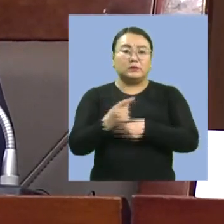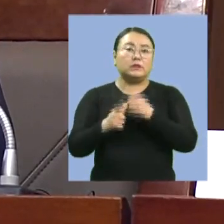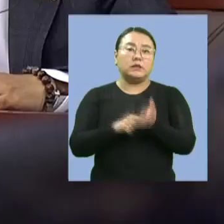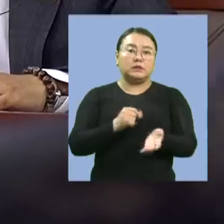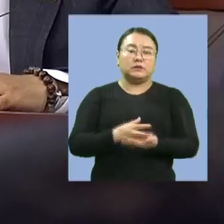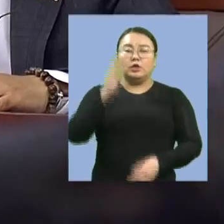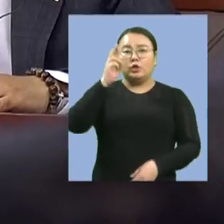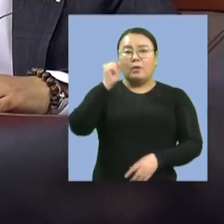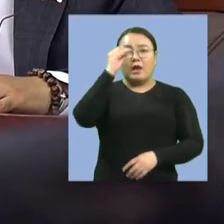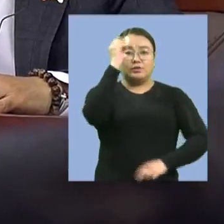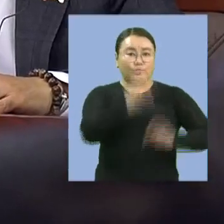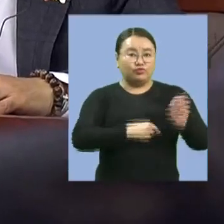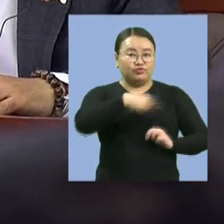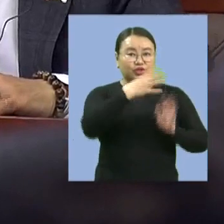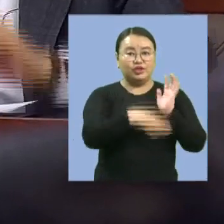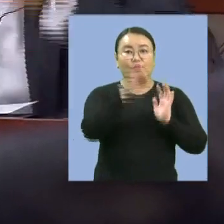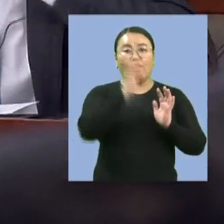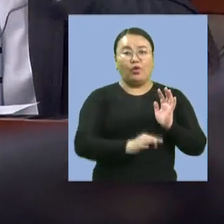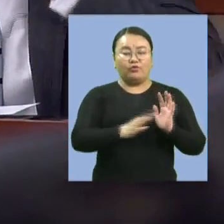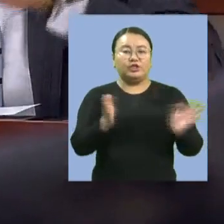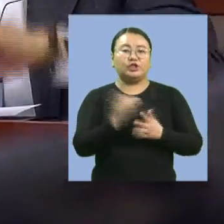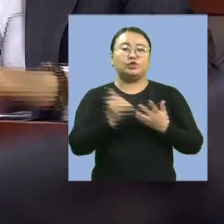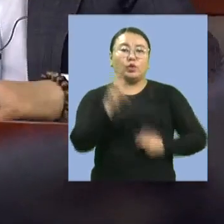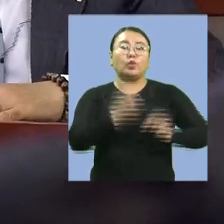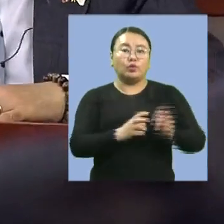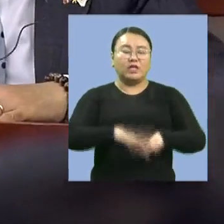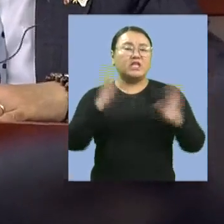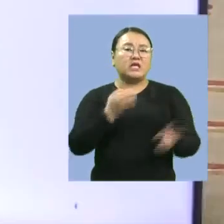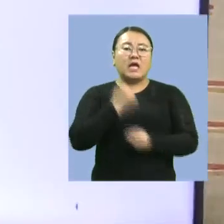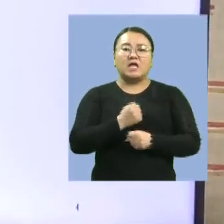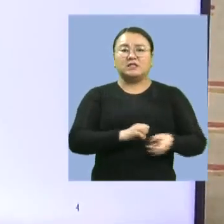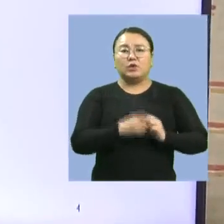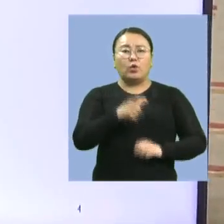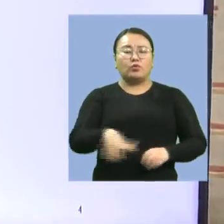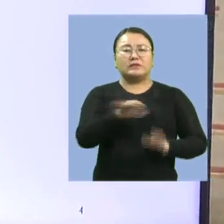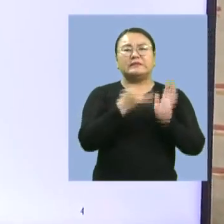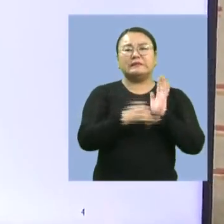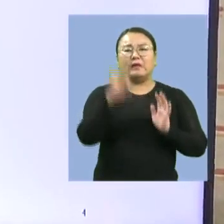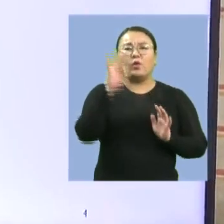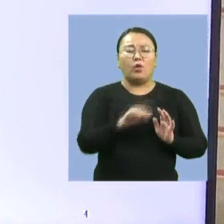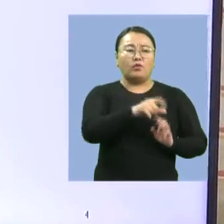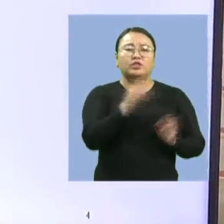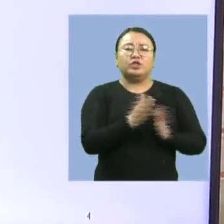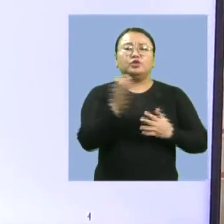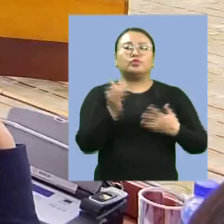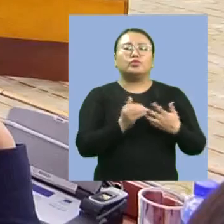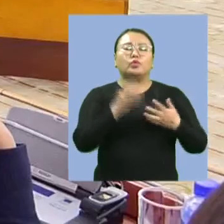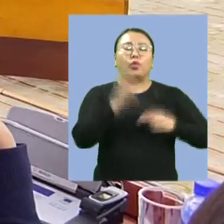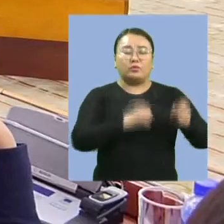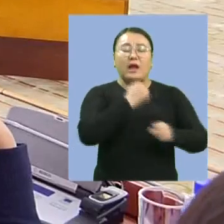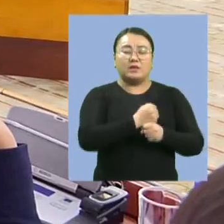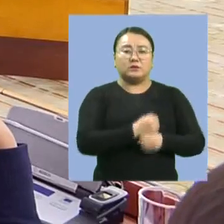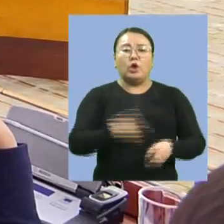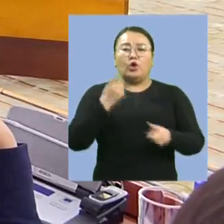хэрэгтэй. Японы нийт аж үйлдвэрүүдийн 90 гаруй хувь нь жижиг дунд үйлдвэр бөгөөд нийт ажил эрхэлдэг иргэдийн 70 орчим хувь нь энд ажилладаг